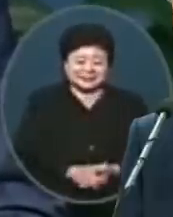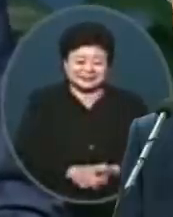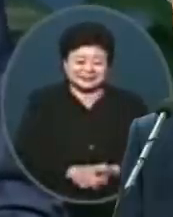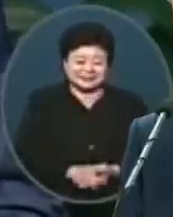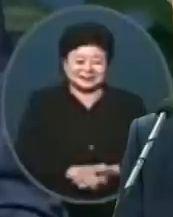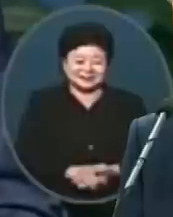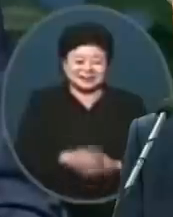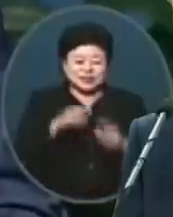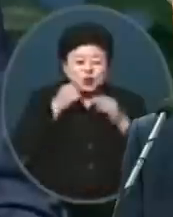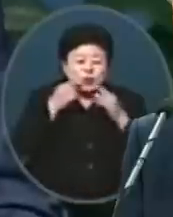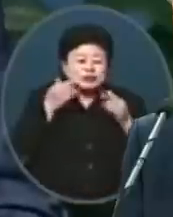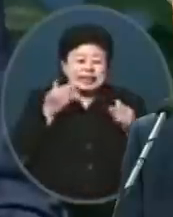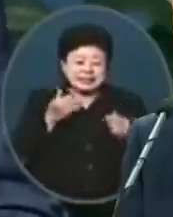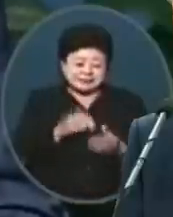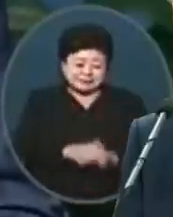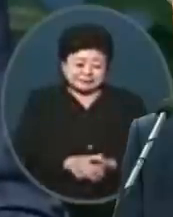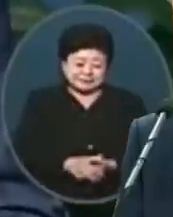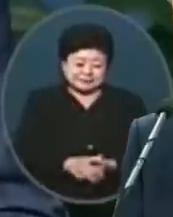저는